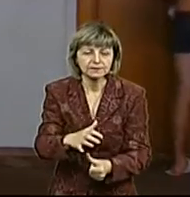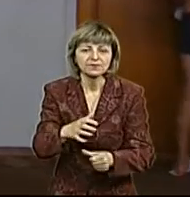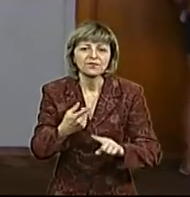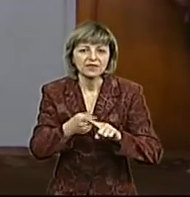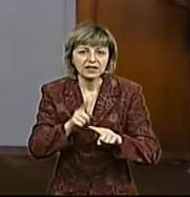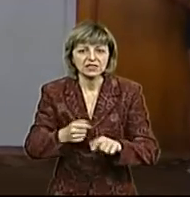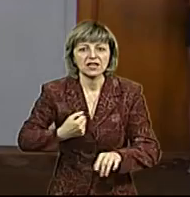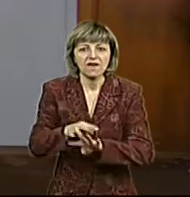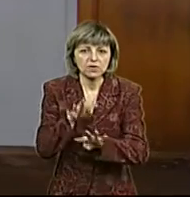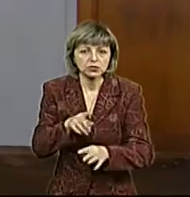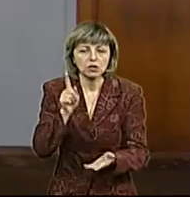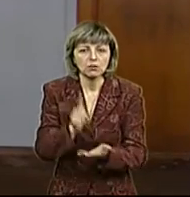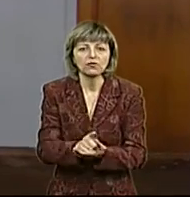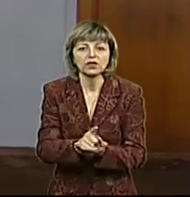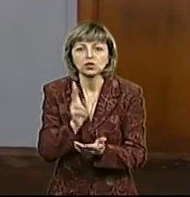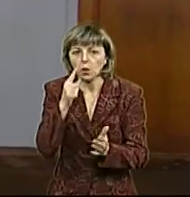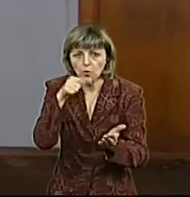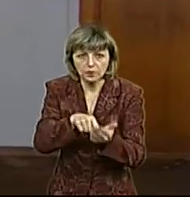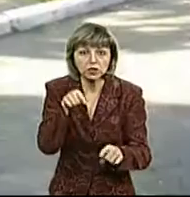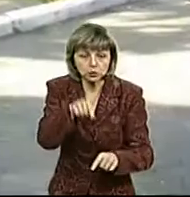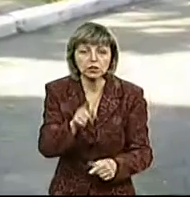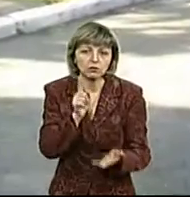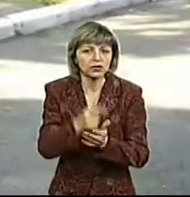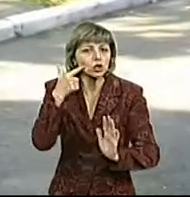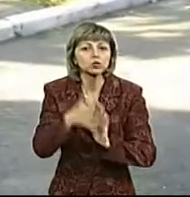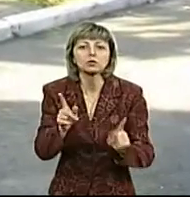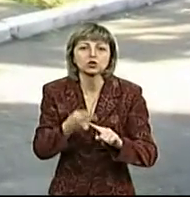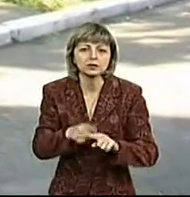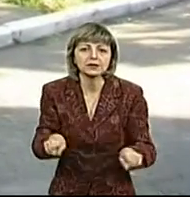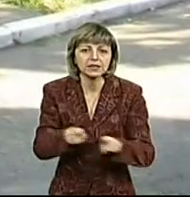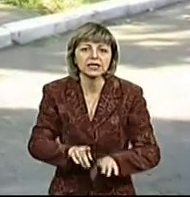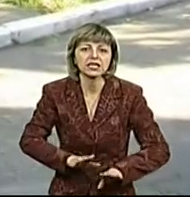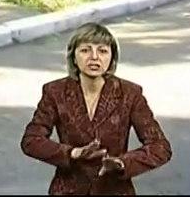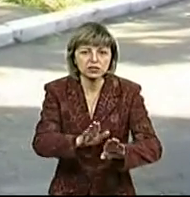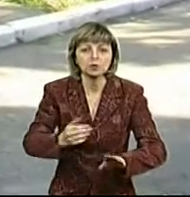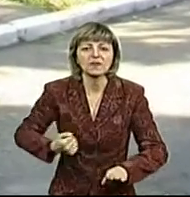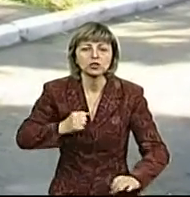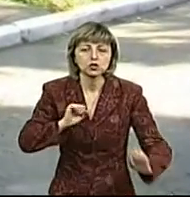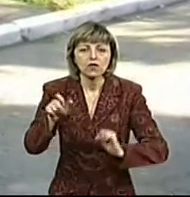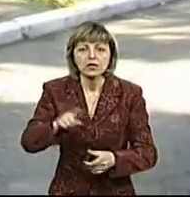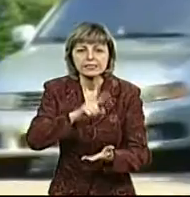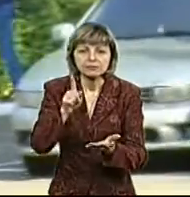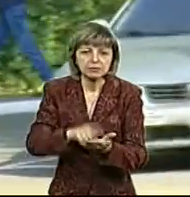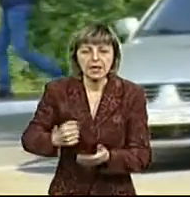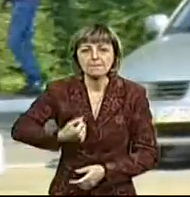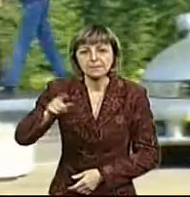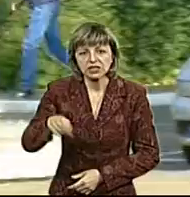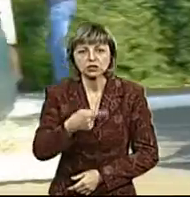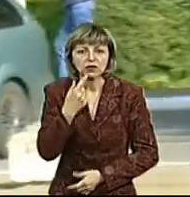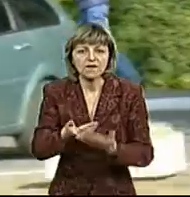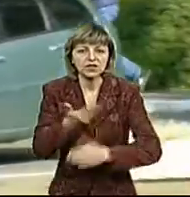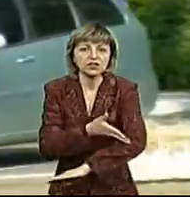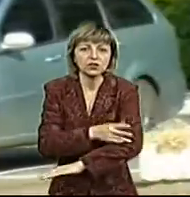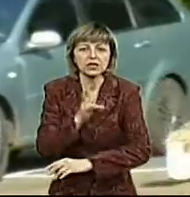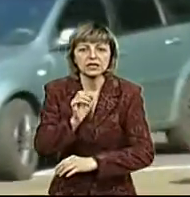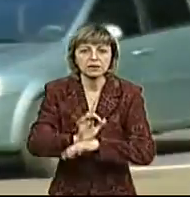військ, військовослужбовці мають розуміти, що це таке. Заступник обласного військового комісара з питань призову Юрій Кучер каже, що від Волині на